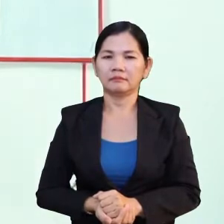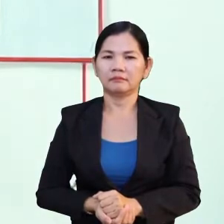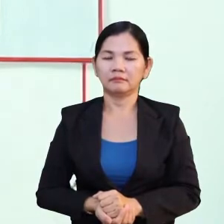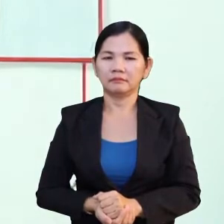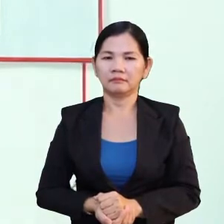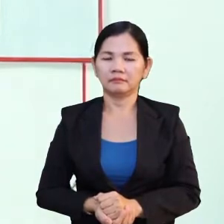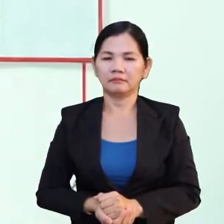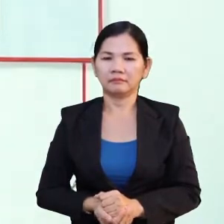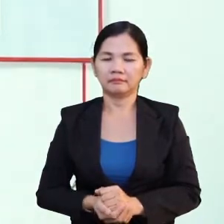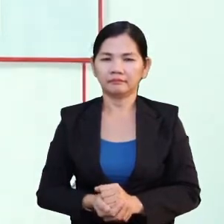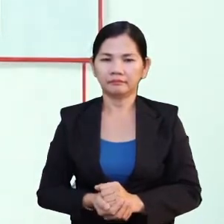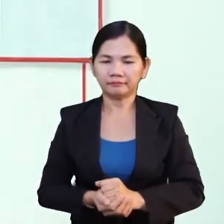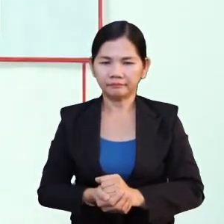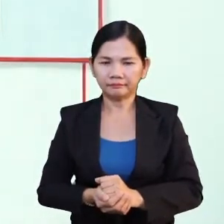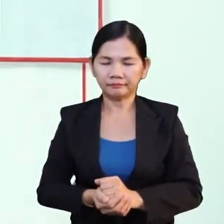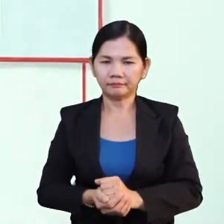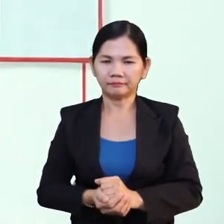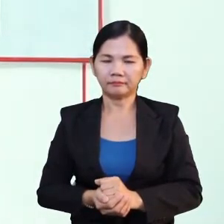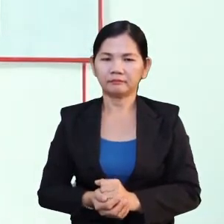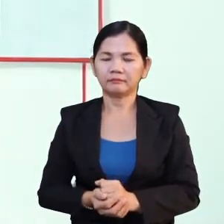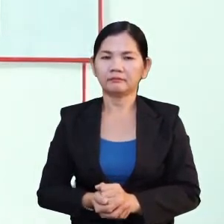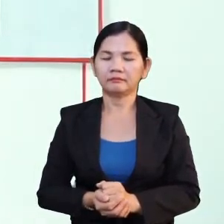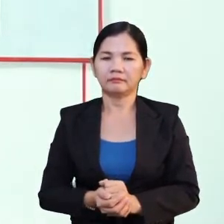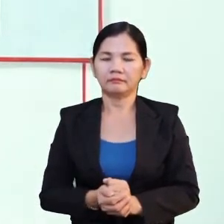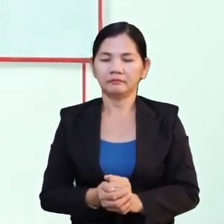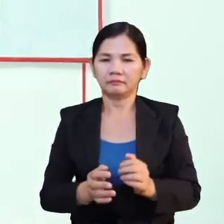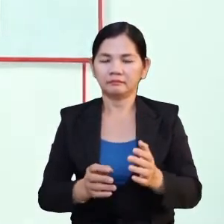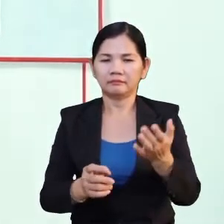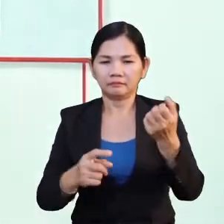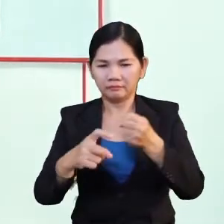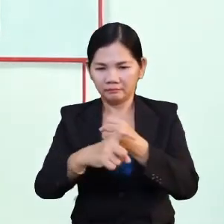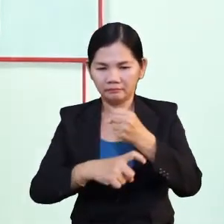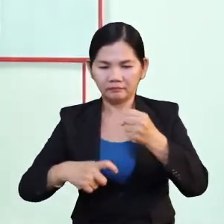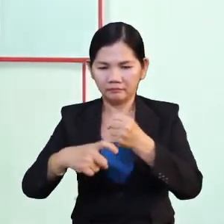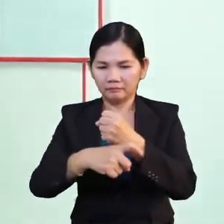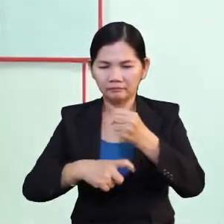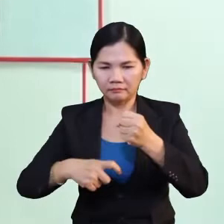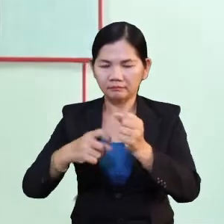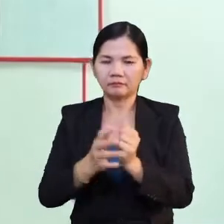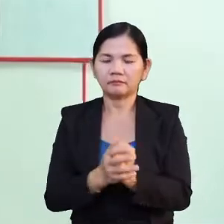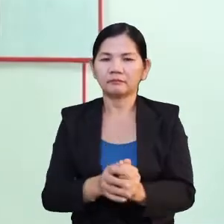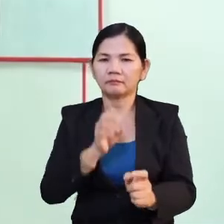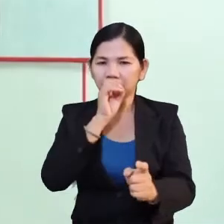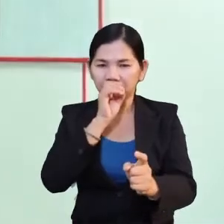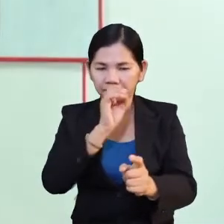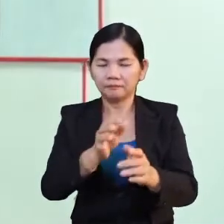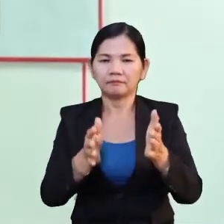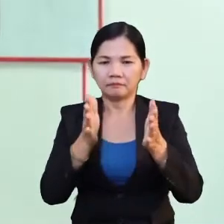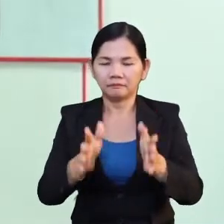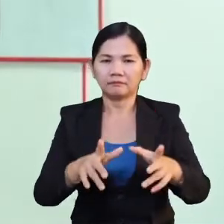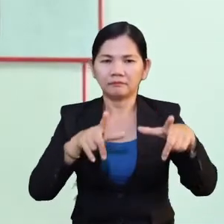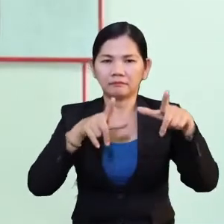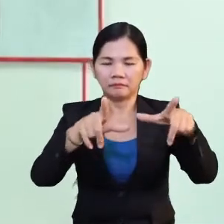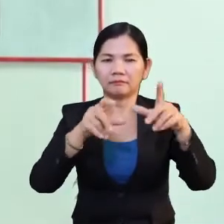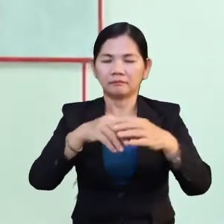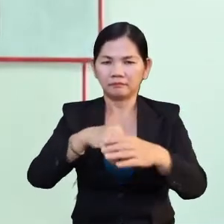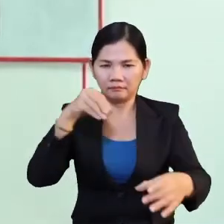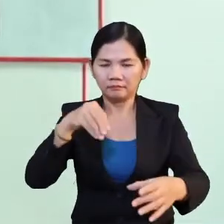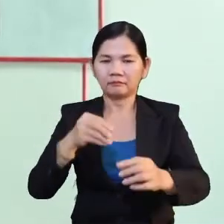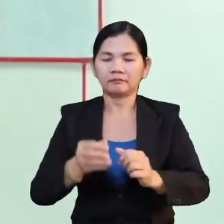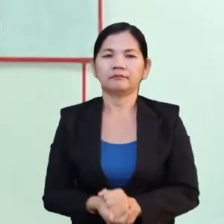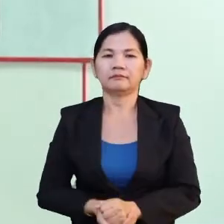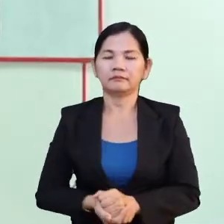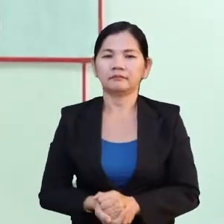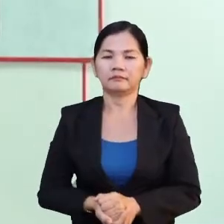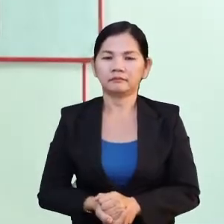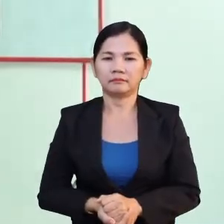ចាអញ្ចឹងគឺភ្លើងពណ៌បៃតងនេះគឺប្រាប់អ្នកដំណើរឲ្យចេញដំចេញ